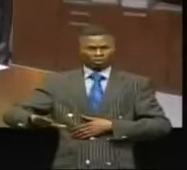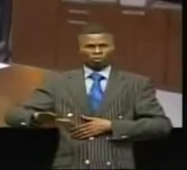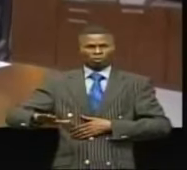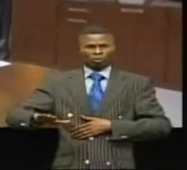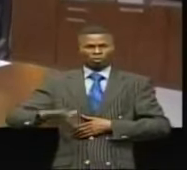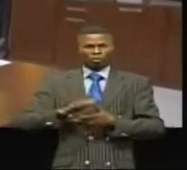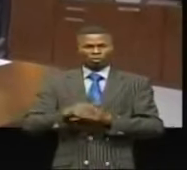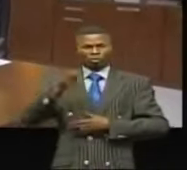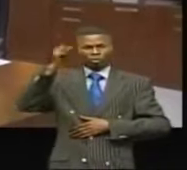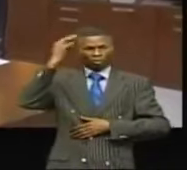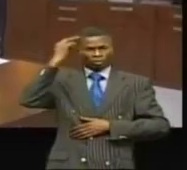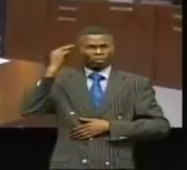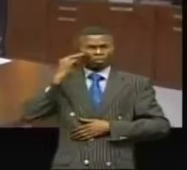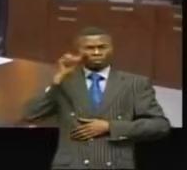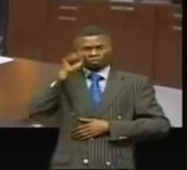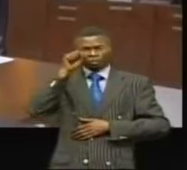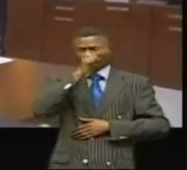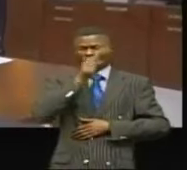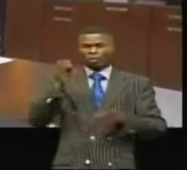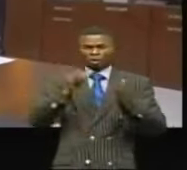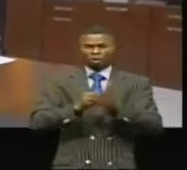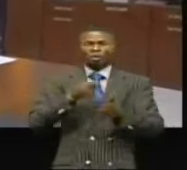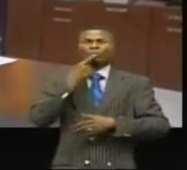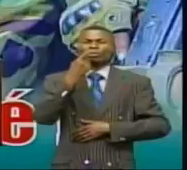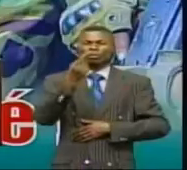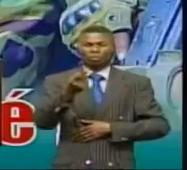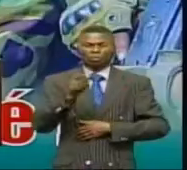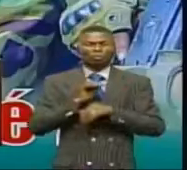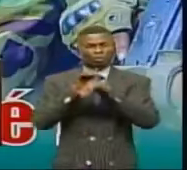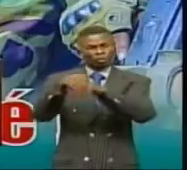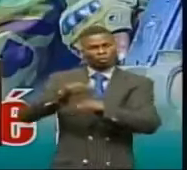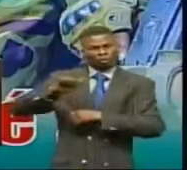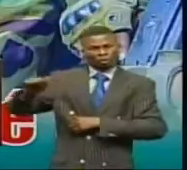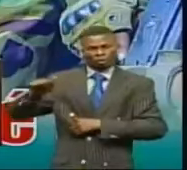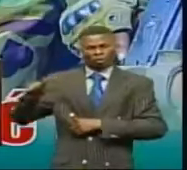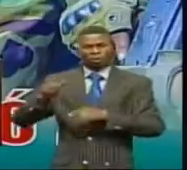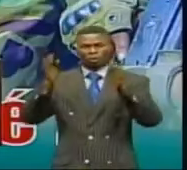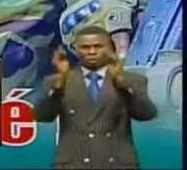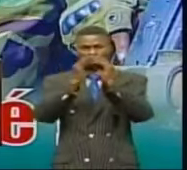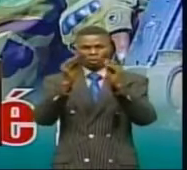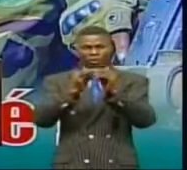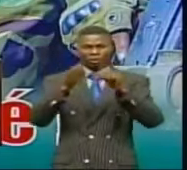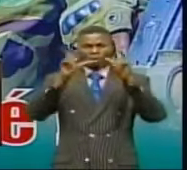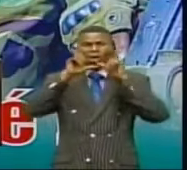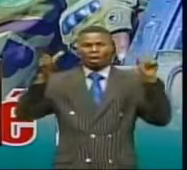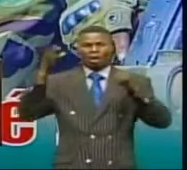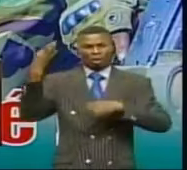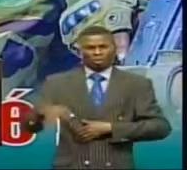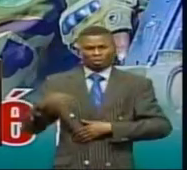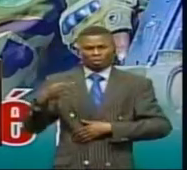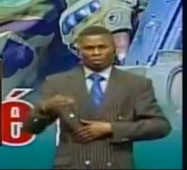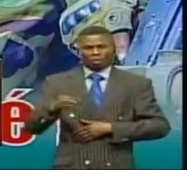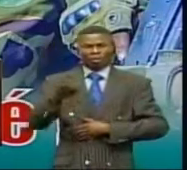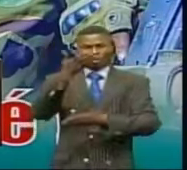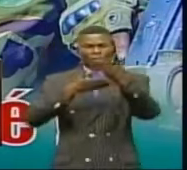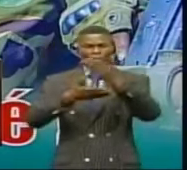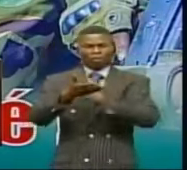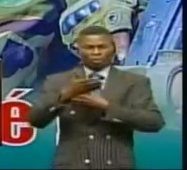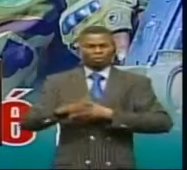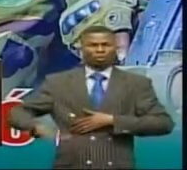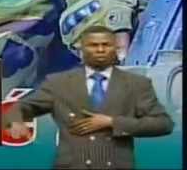Le Premier ministre est ensuite revenu sur sa participation au sommet de la francophonie où il a représenté le président